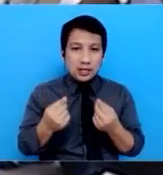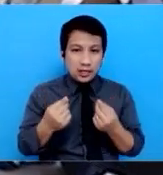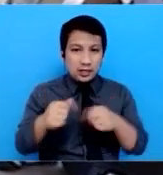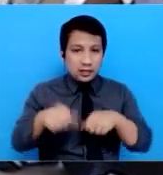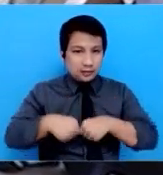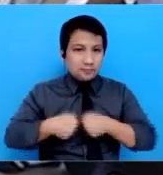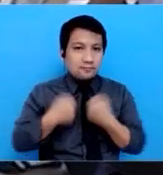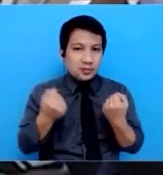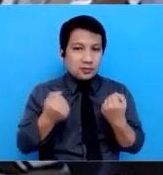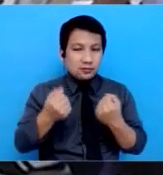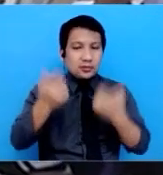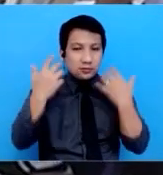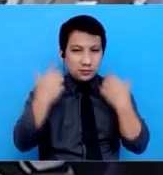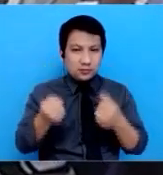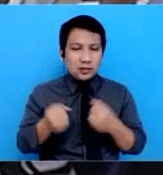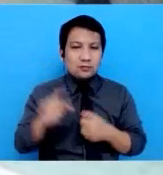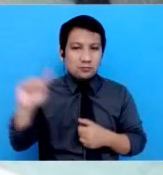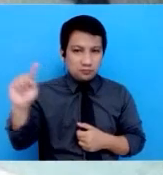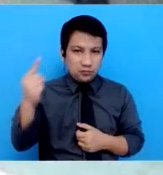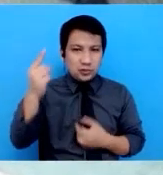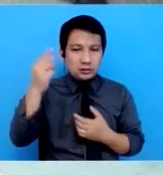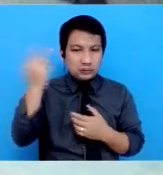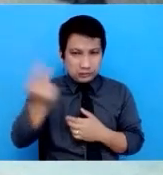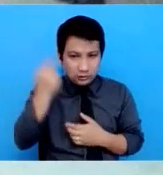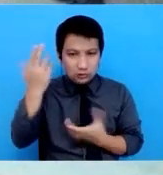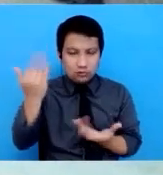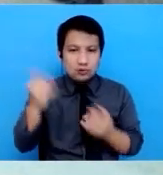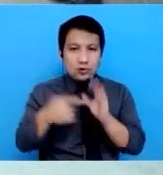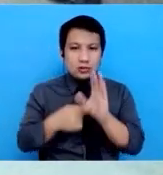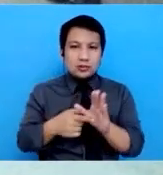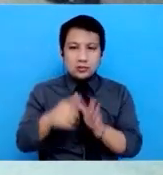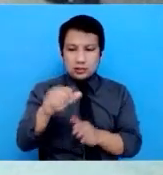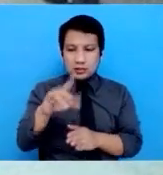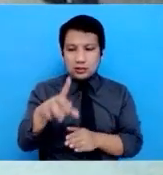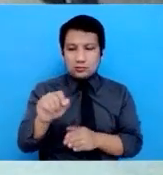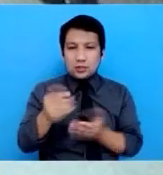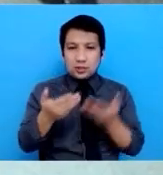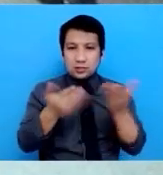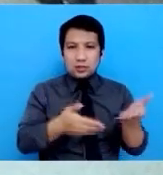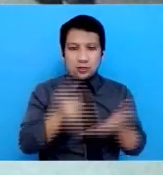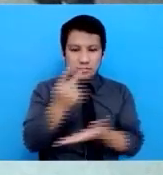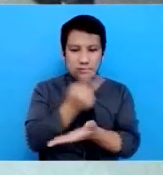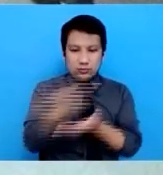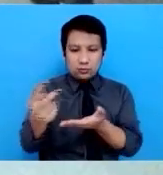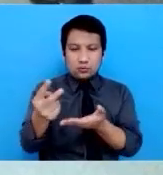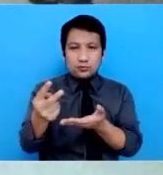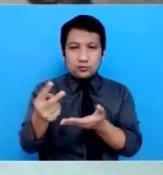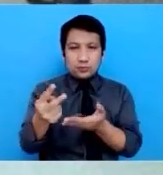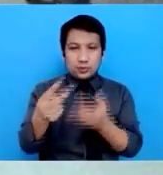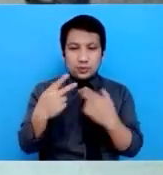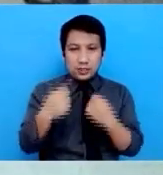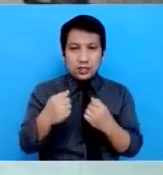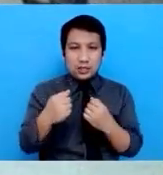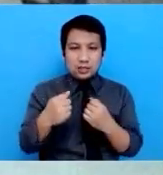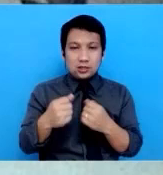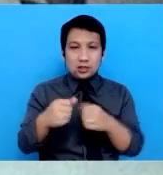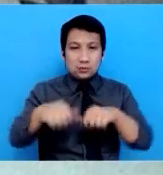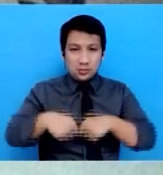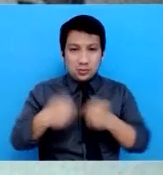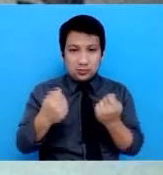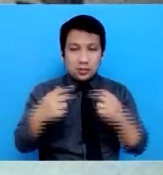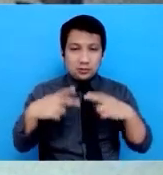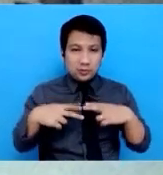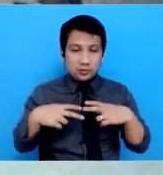magpagaling. Ito ang pangunahing dahilan kaya gusto ng ACT teachers na magkaroon ng 2-week academic health break para sa mga guro.